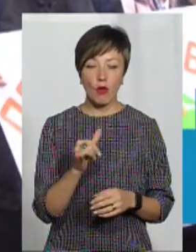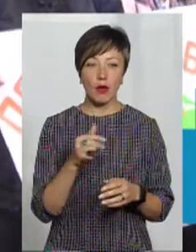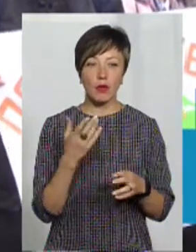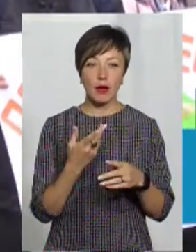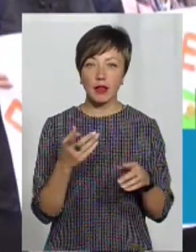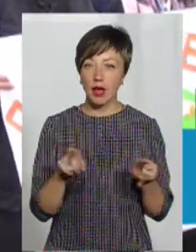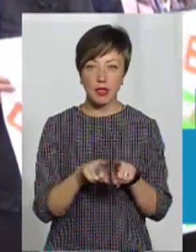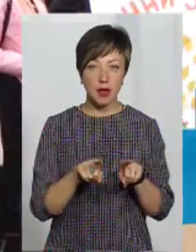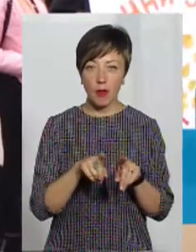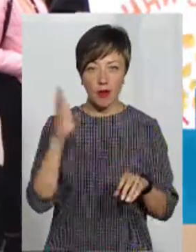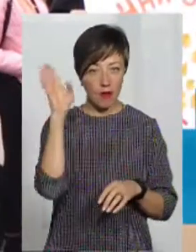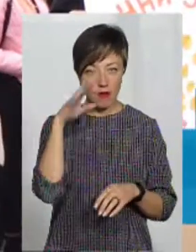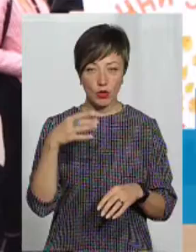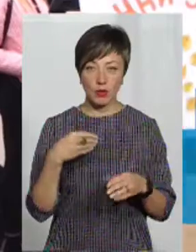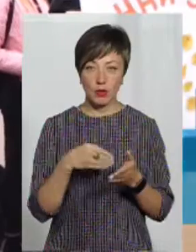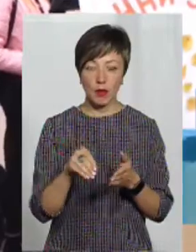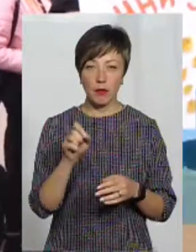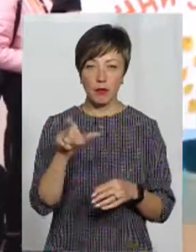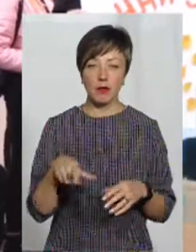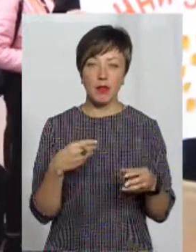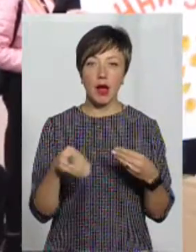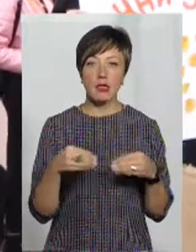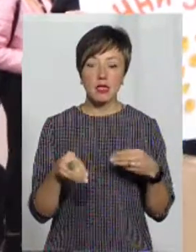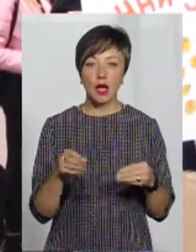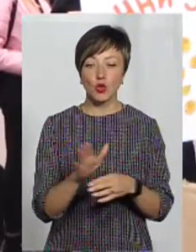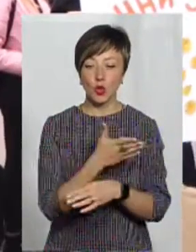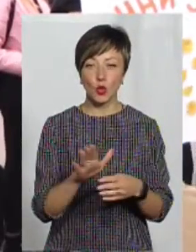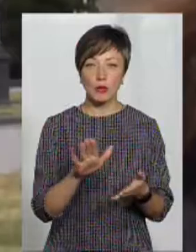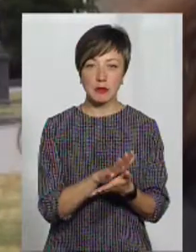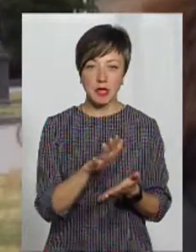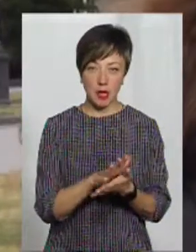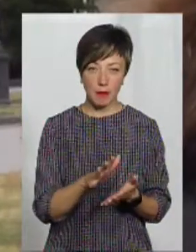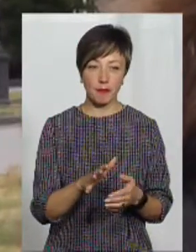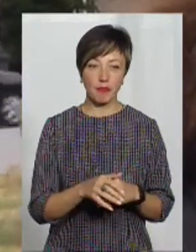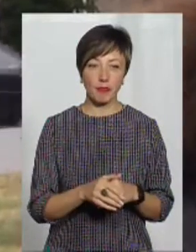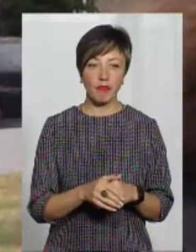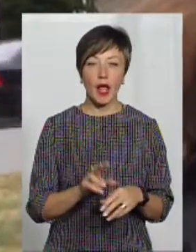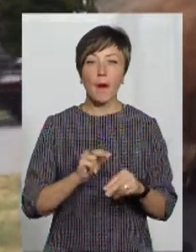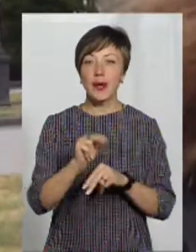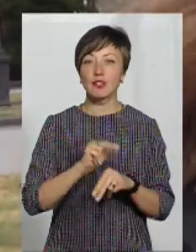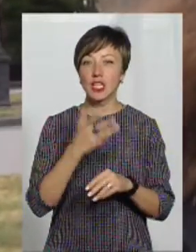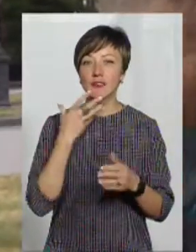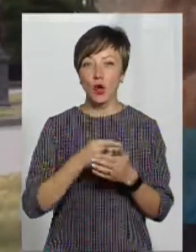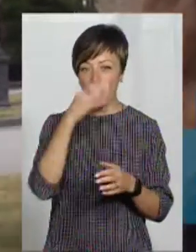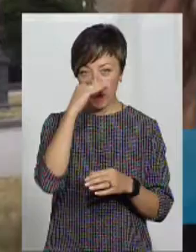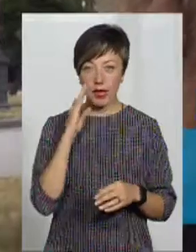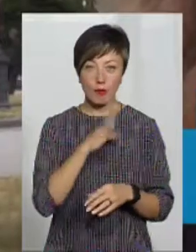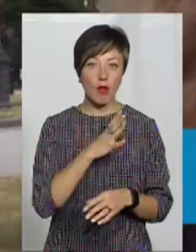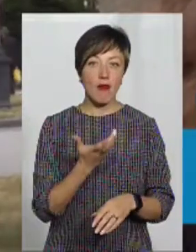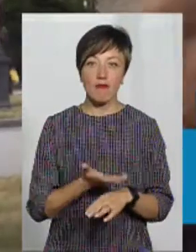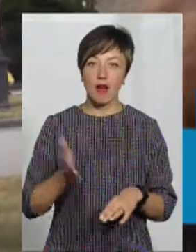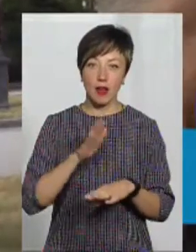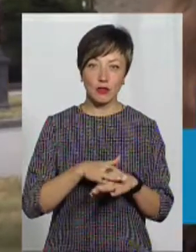не купляємо ми пластик і, звісно ж, сортуємо сміття, це само собою. Привчилася у своїх батьків, що було дуже важко, тому що